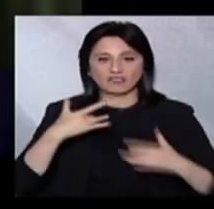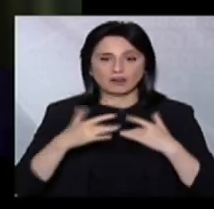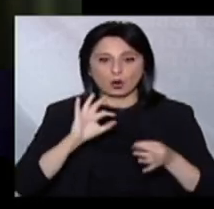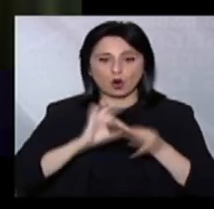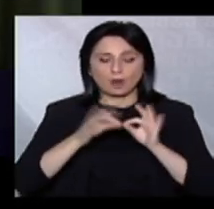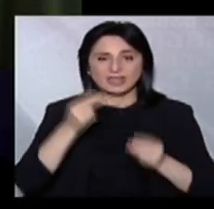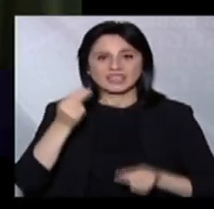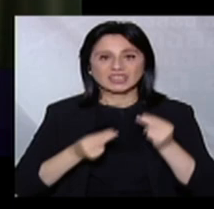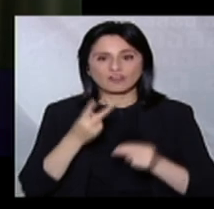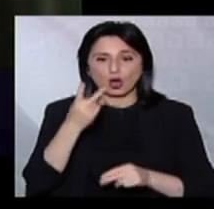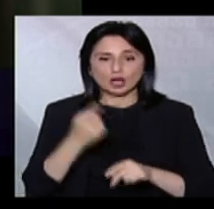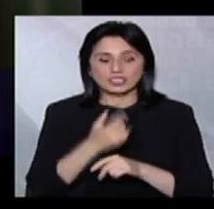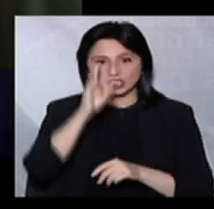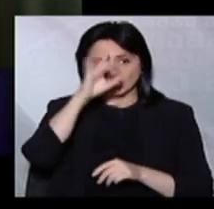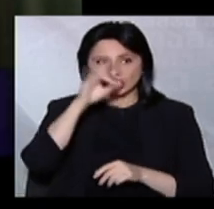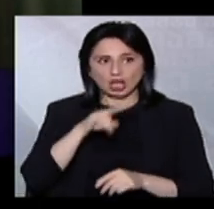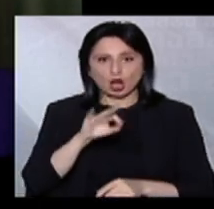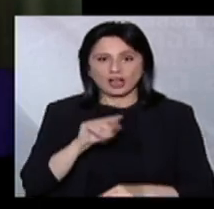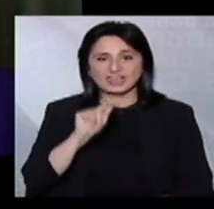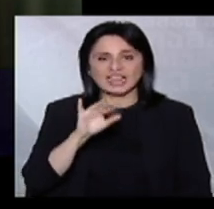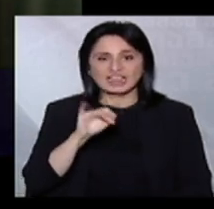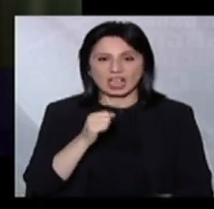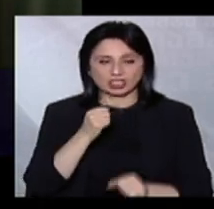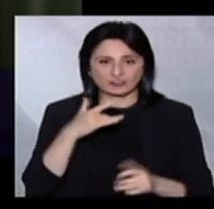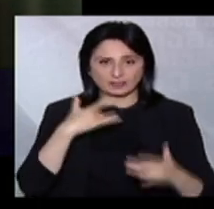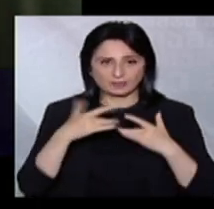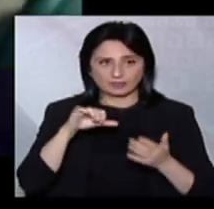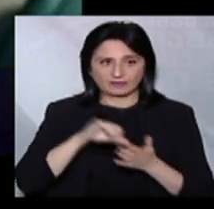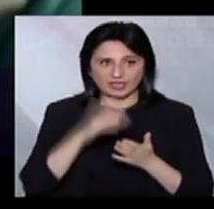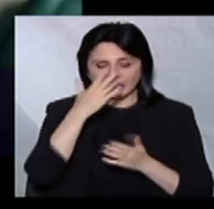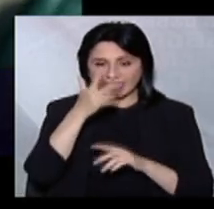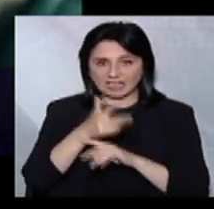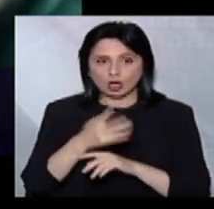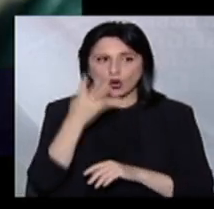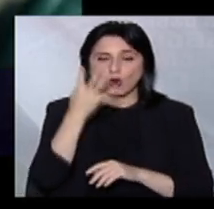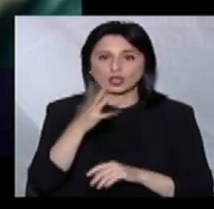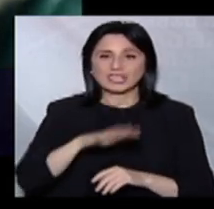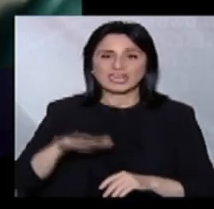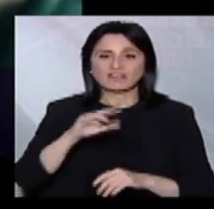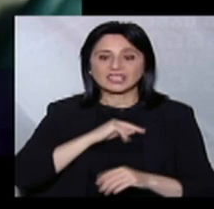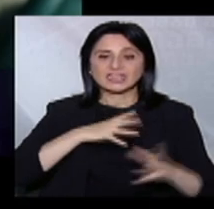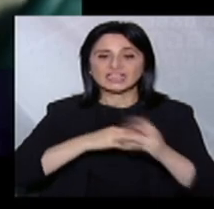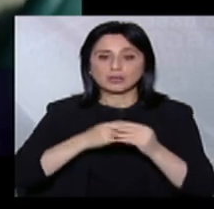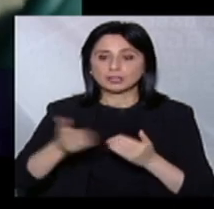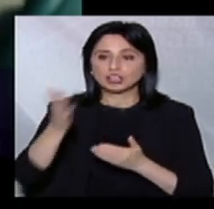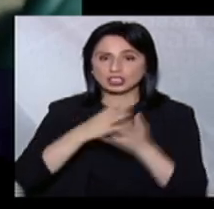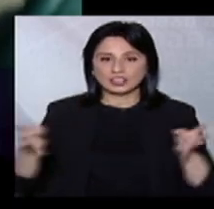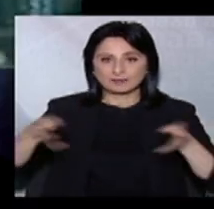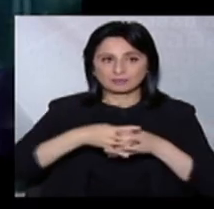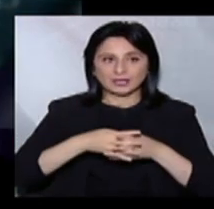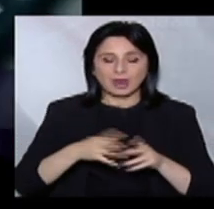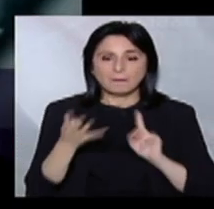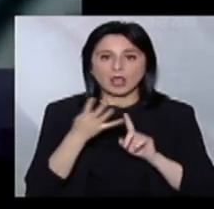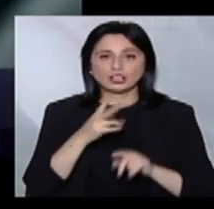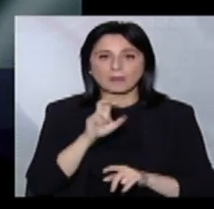ოლიმპიური თამაშების ორგზის ჩემპიონი ლევან თედიაშვილი ასრულებს. კინოსურათი 4 ქვეყნის თანამშრომლობის შედეგია. მეოთხე